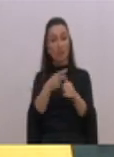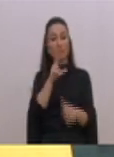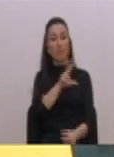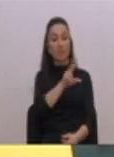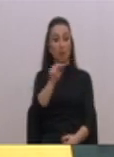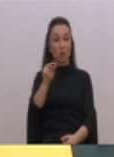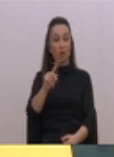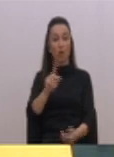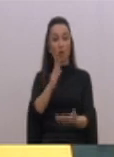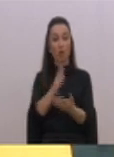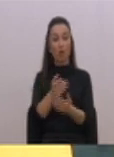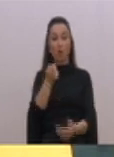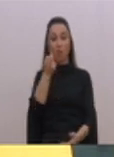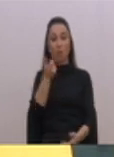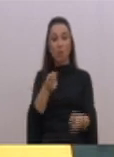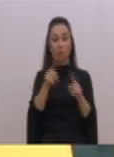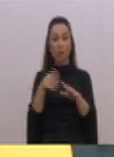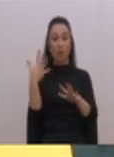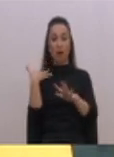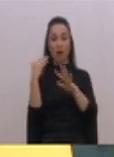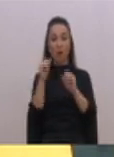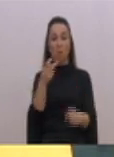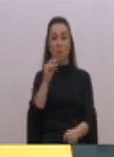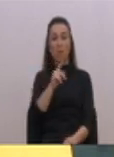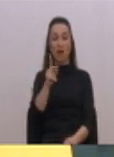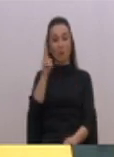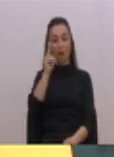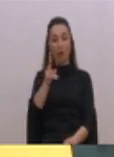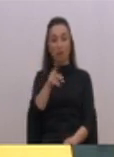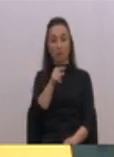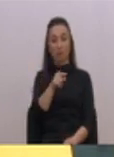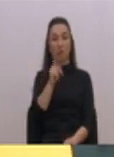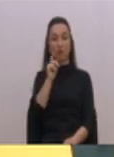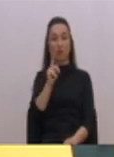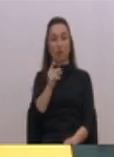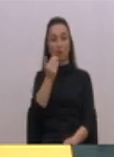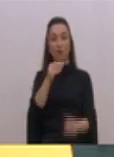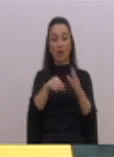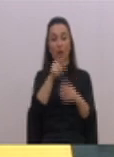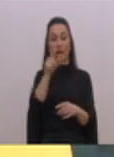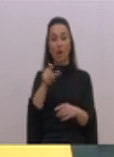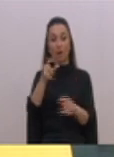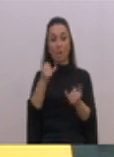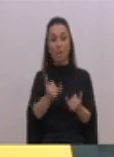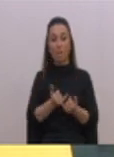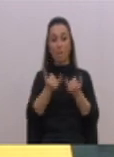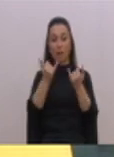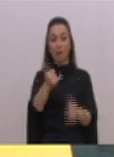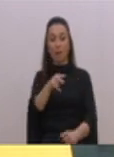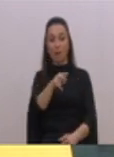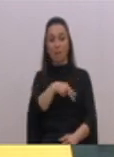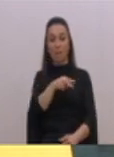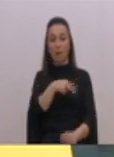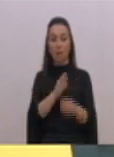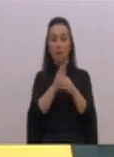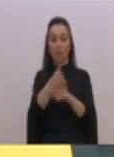საუბრობთ, რომლის უმცირესობამაც ხარი დაგიჭირათ, მაგრამ ისიც კი არის კადრეთ, რომ თქვენი ამორჩევლების პატივი გეცათ აქ პარლამენტში